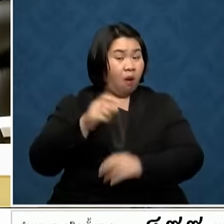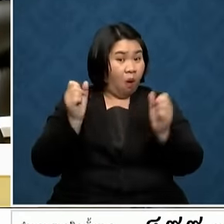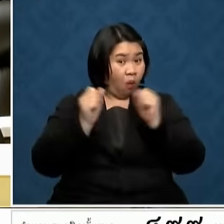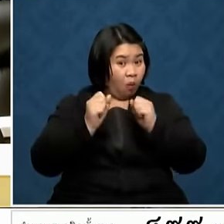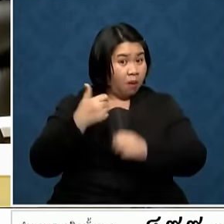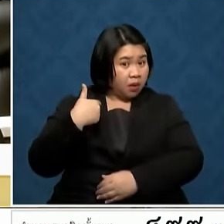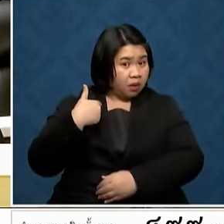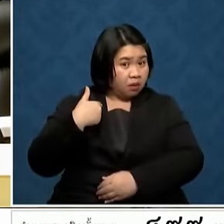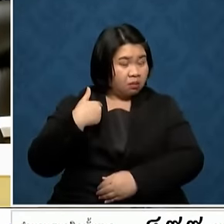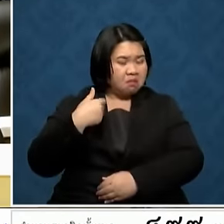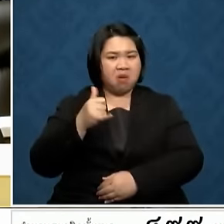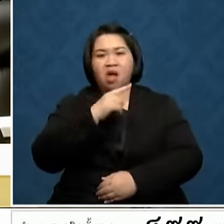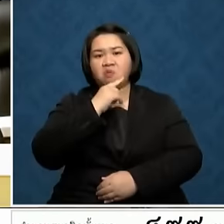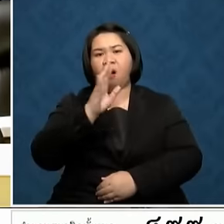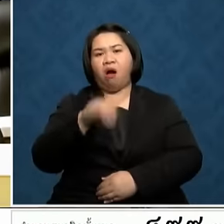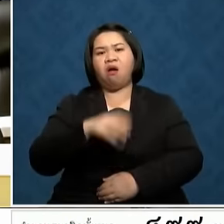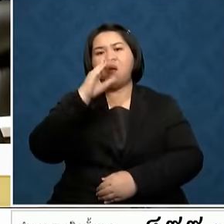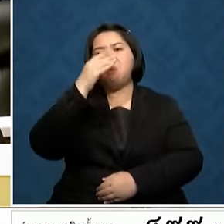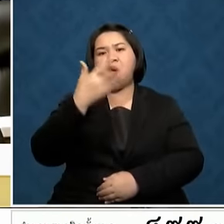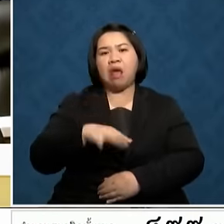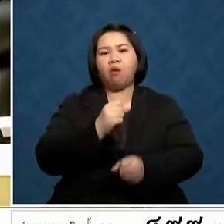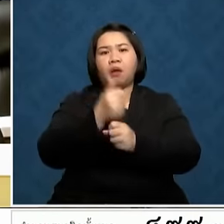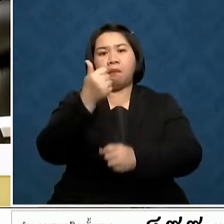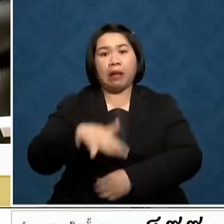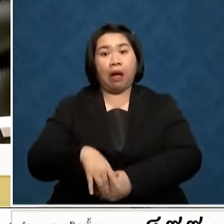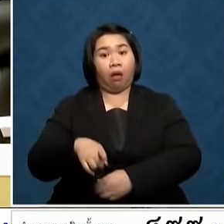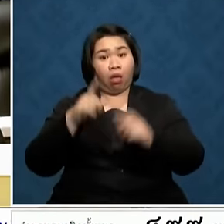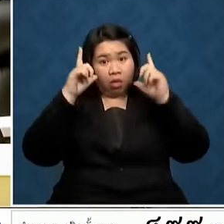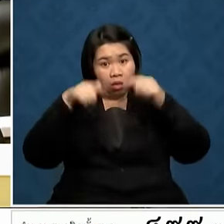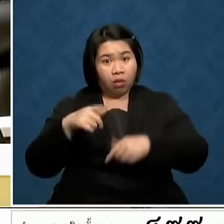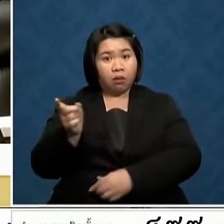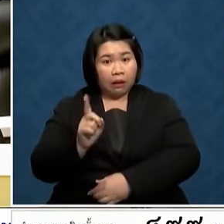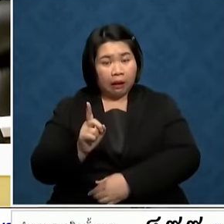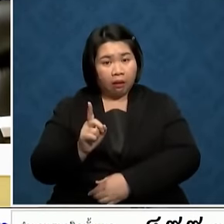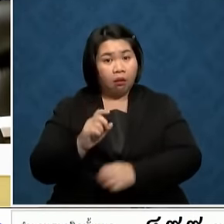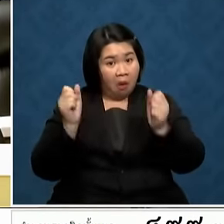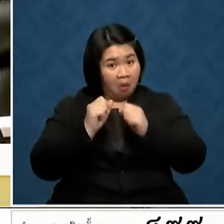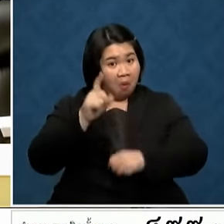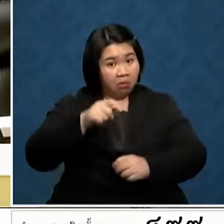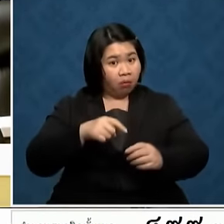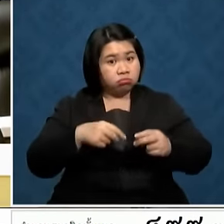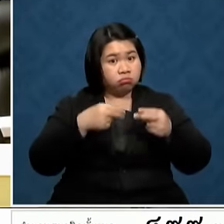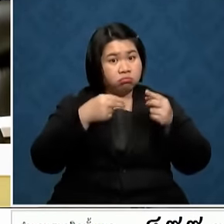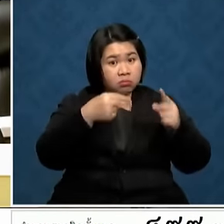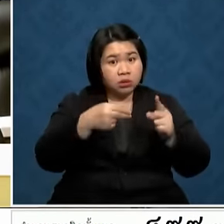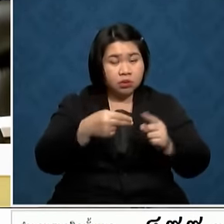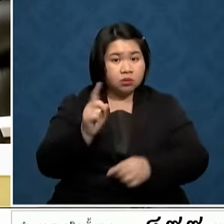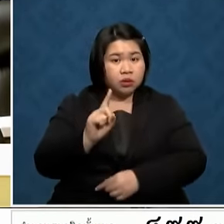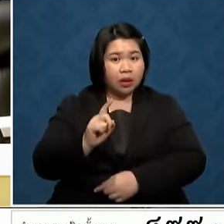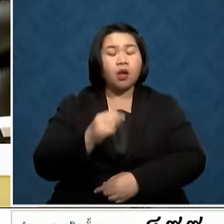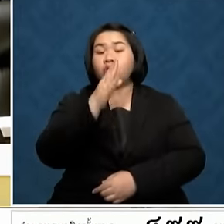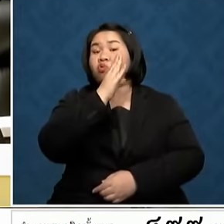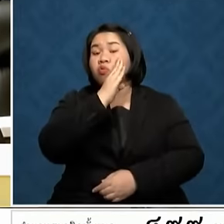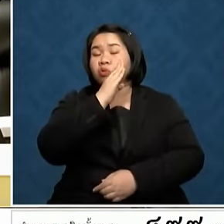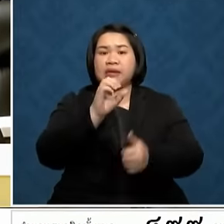ัวาทจะถูกมองวเปนคนไม่รัษาคำพูดหากท่านลมเลิกและยุติกโรงการ Digital Walletเพราหาก